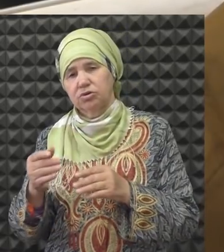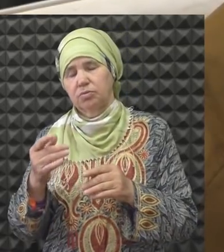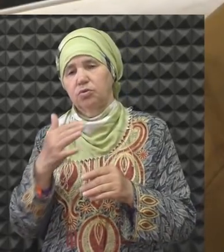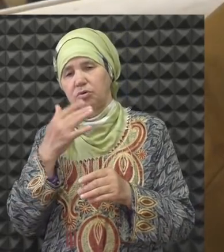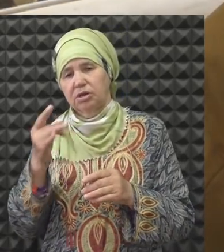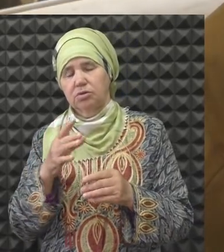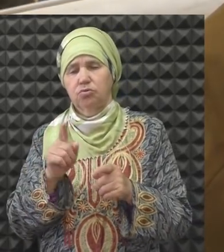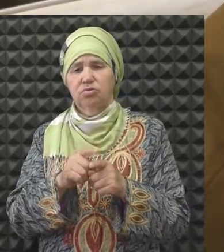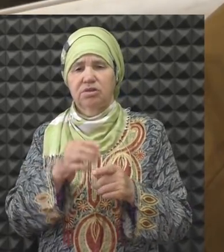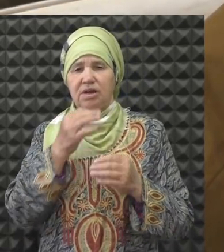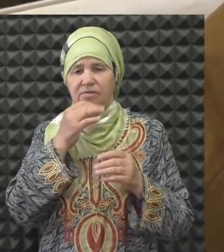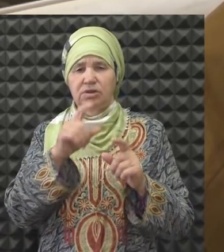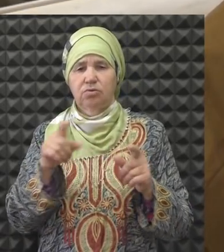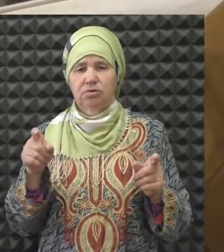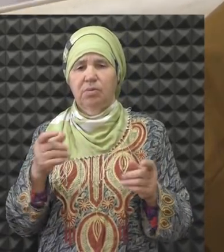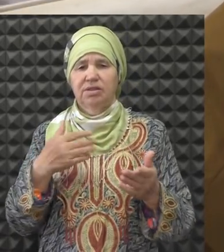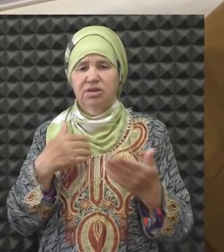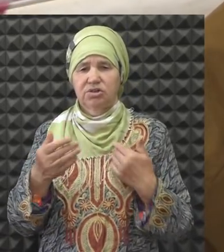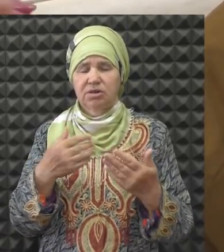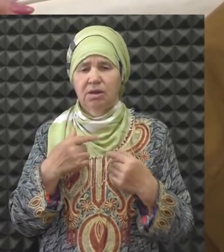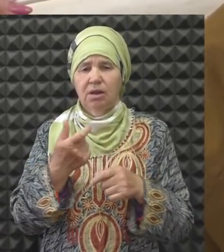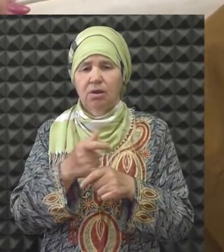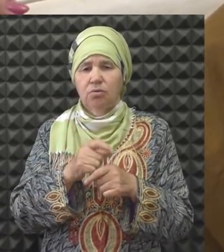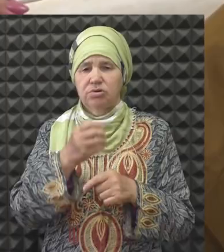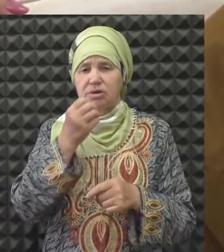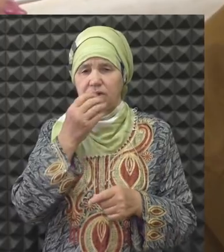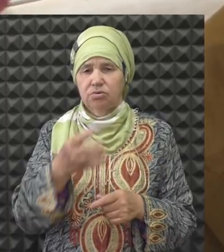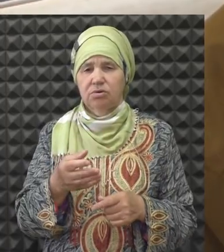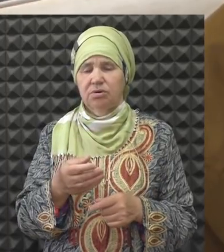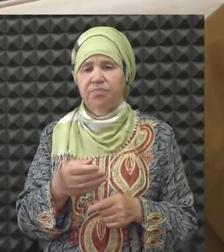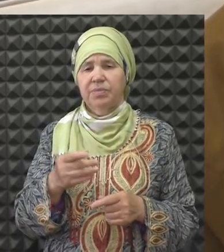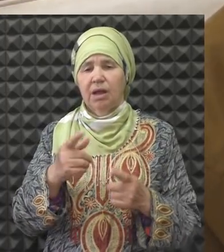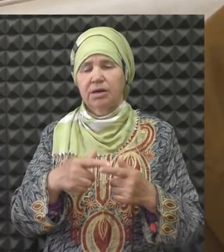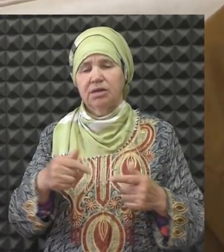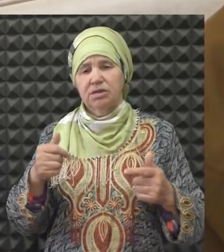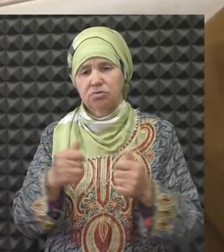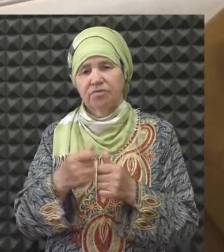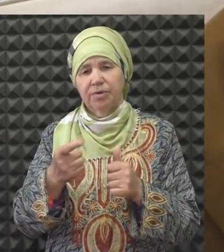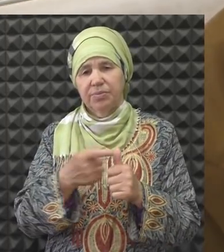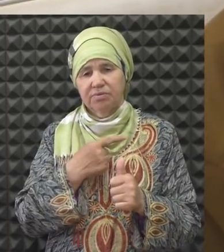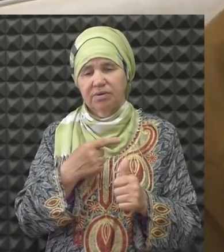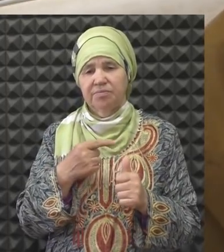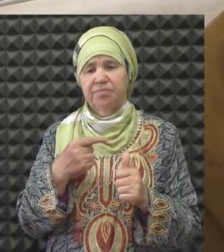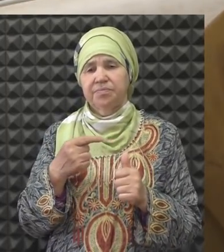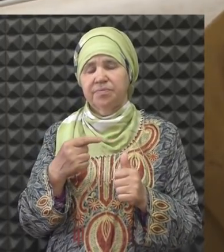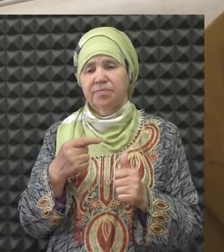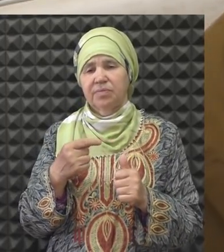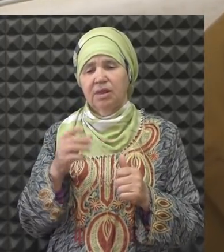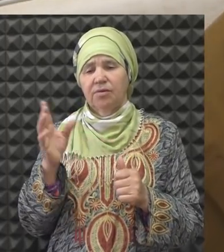здесь был, очень понравилось людям. Здесь очень хорошо организовано, во-первых,